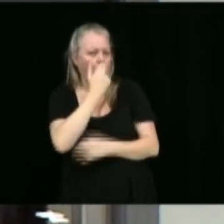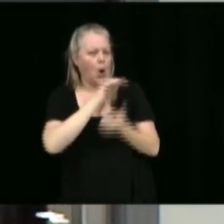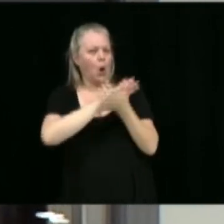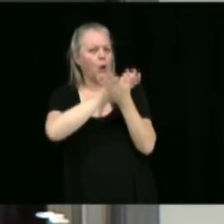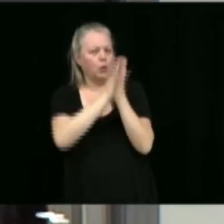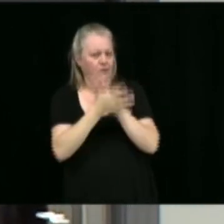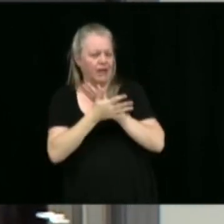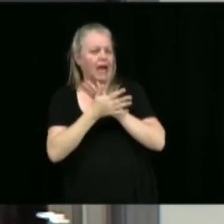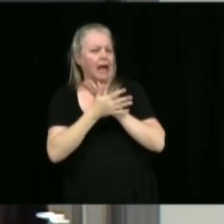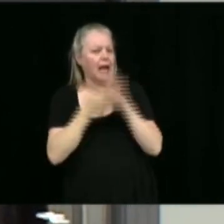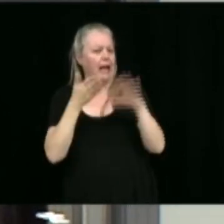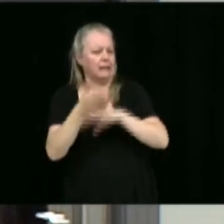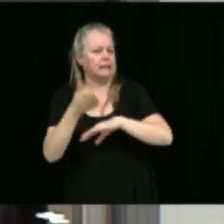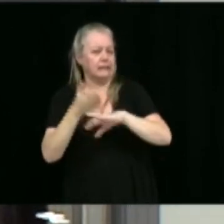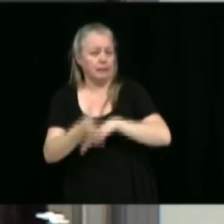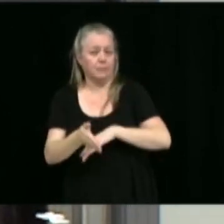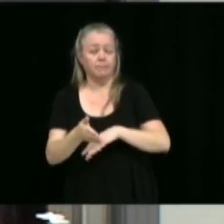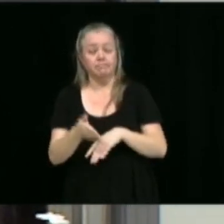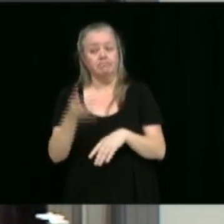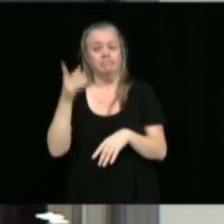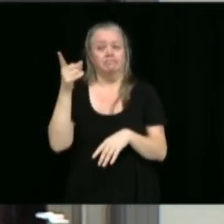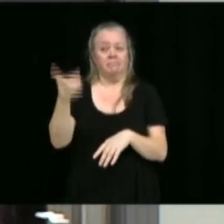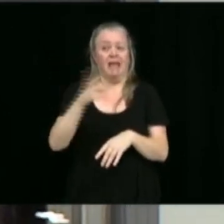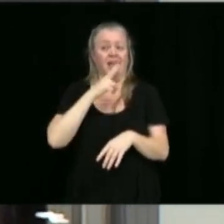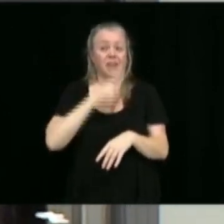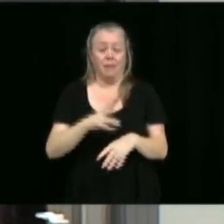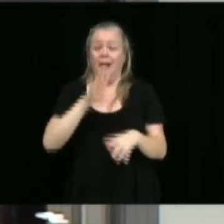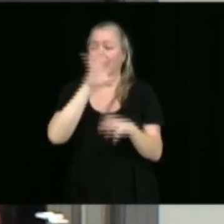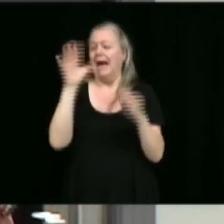d'inclusion et de leadership. Félicitations.